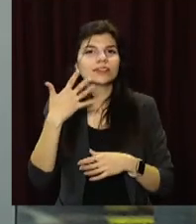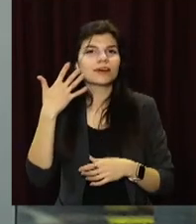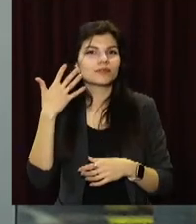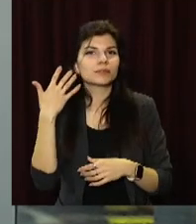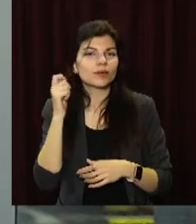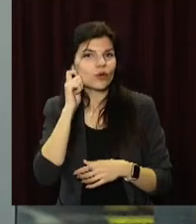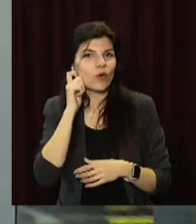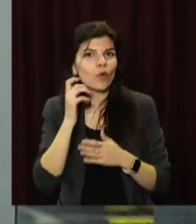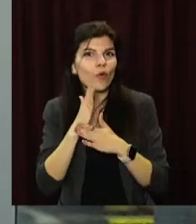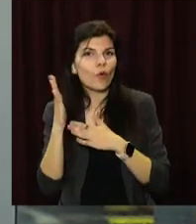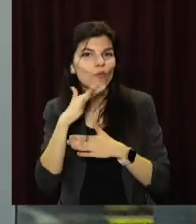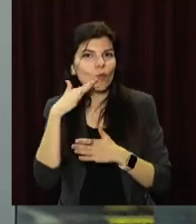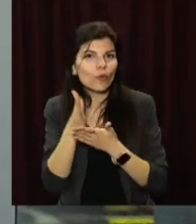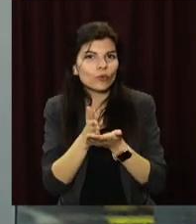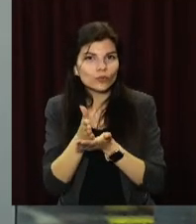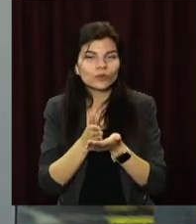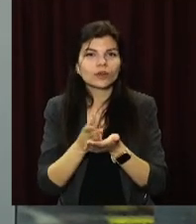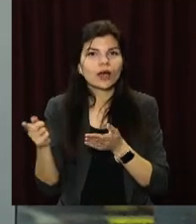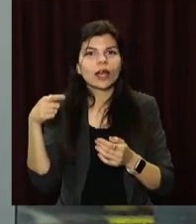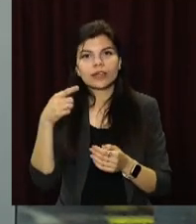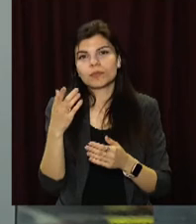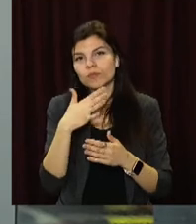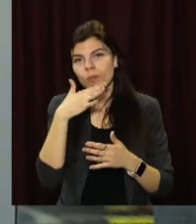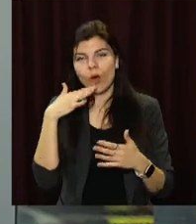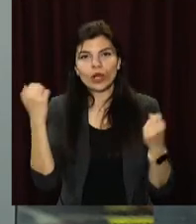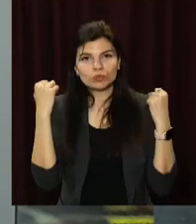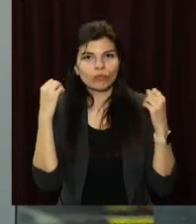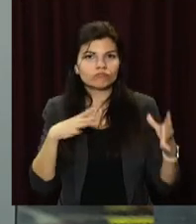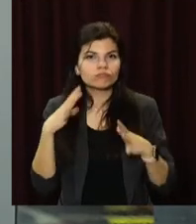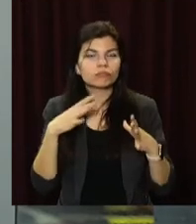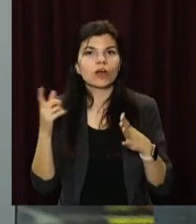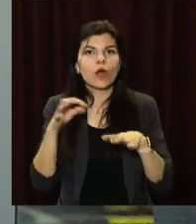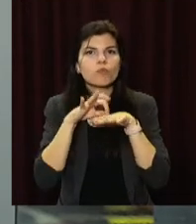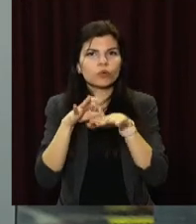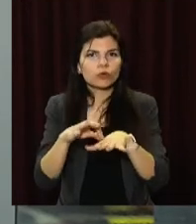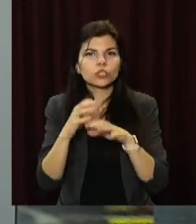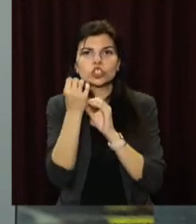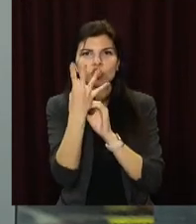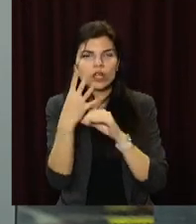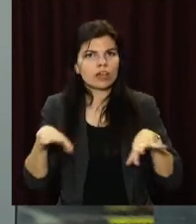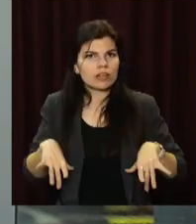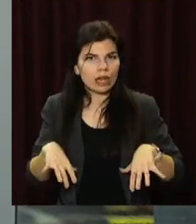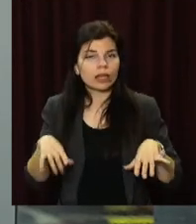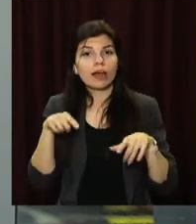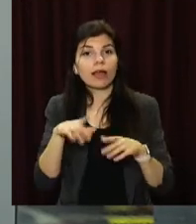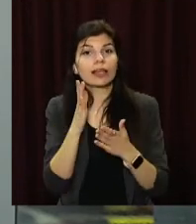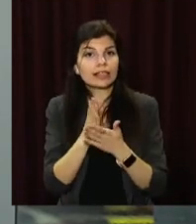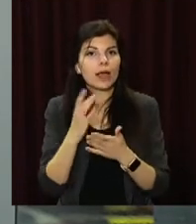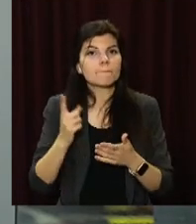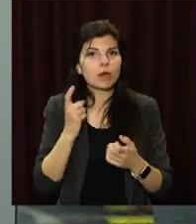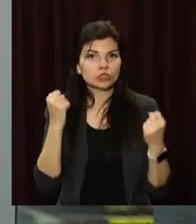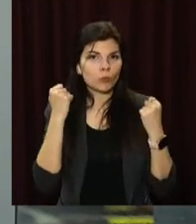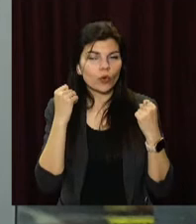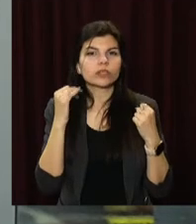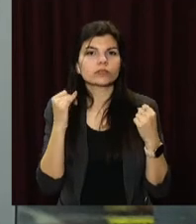55-річчя. Наразі в ній навчаються майже півтисячі спортсменів. До перемог їх ведуть 14 тренерів, серед яких майстри спорту